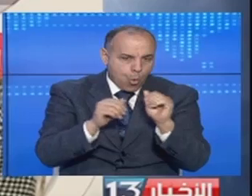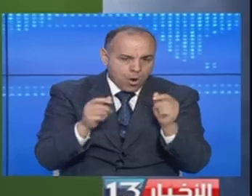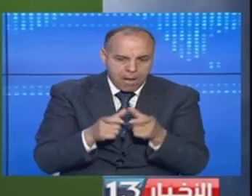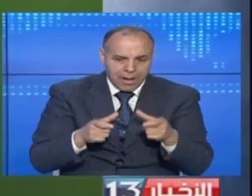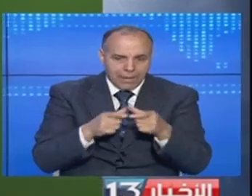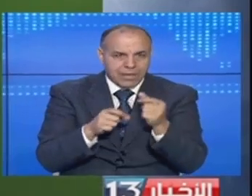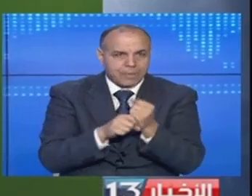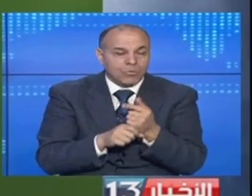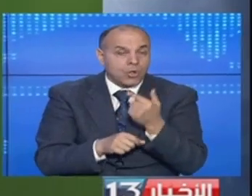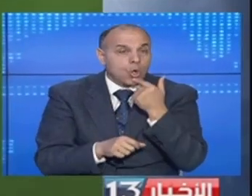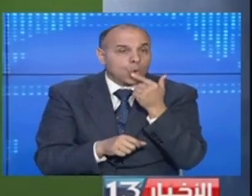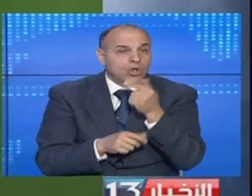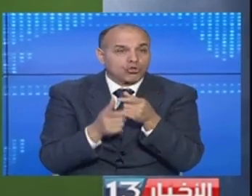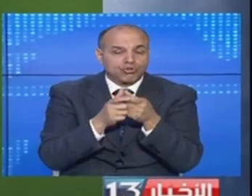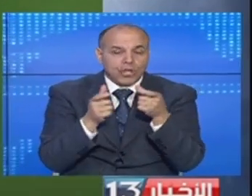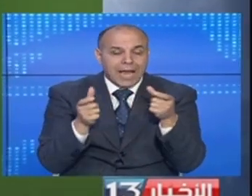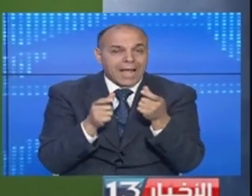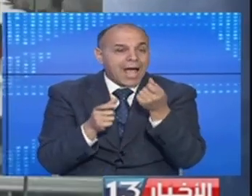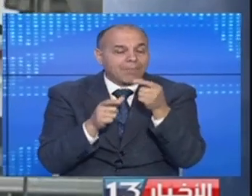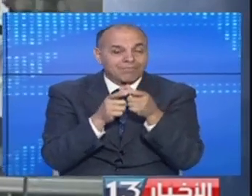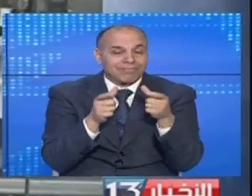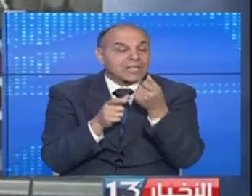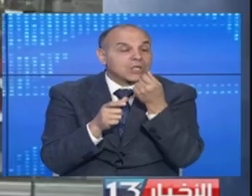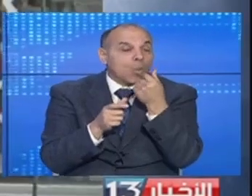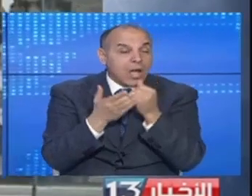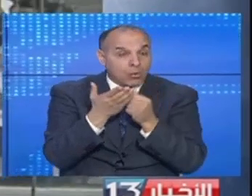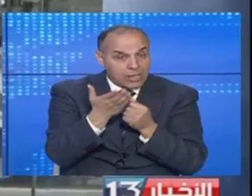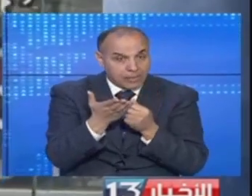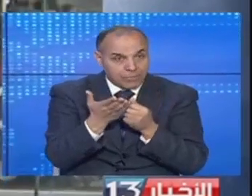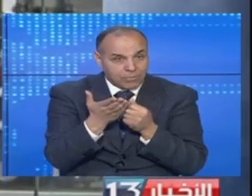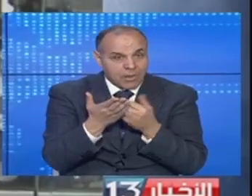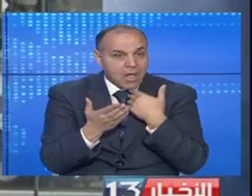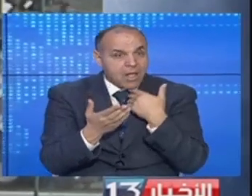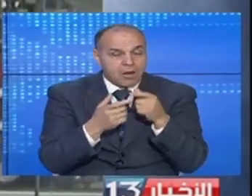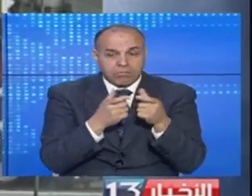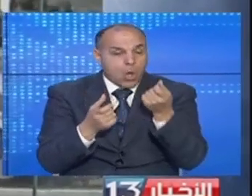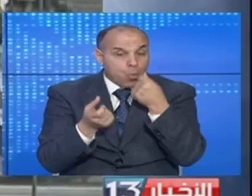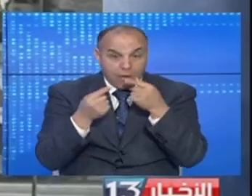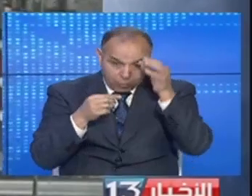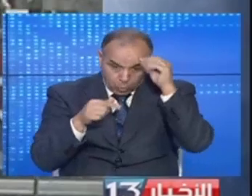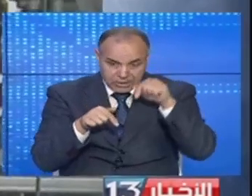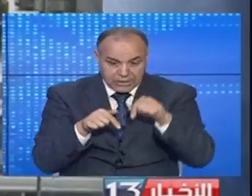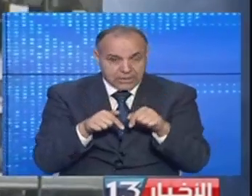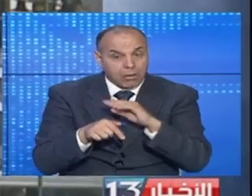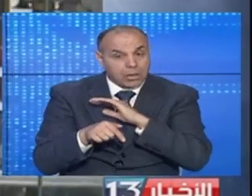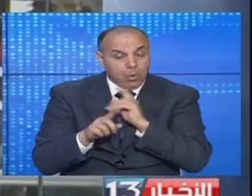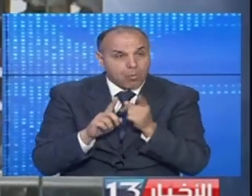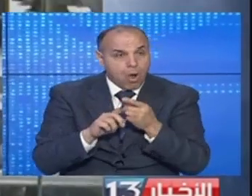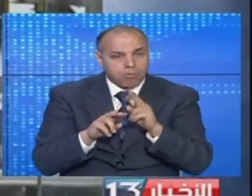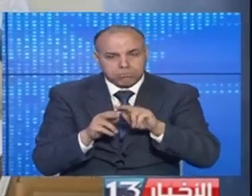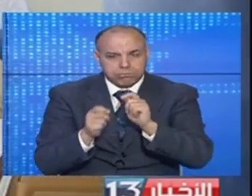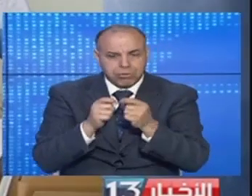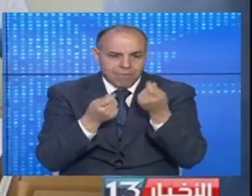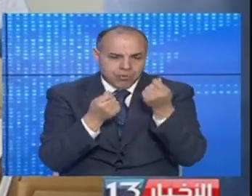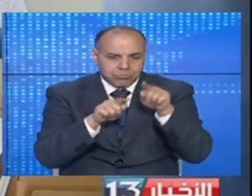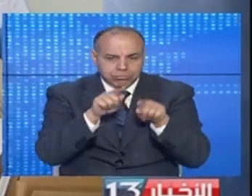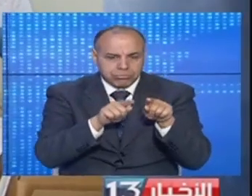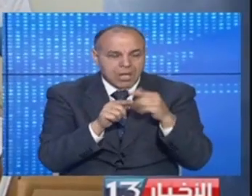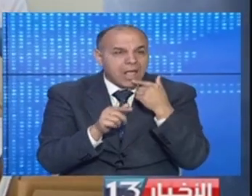يذكروا ان الشركه التونسيه للصناعات الصيدليه تقوم بتصنيع الادويه ولها دور التعديل للاسعار